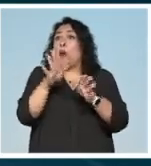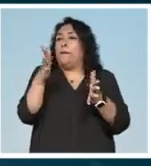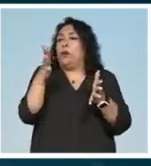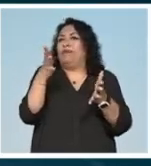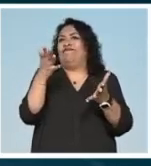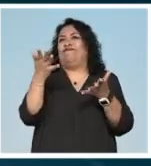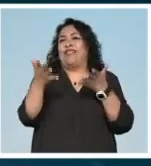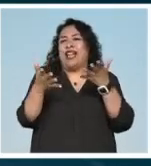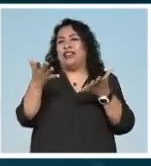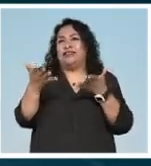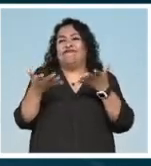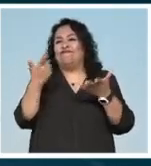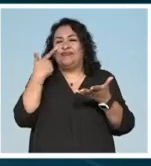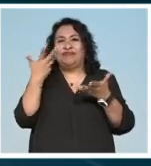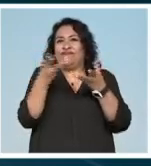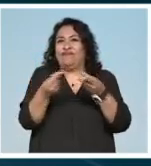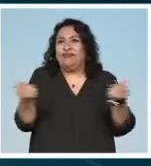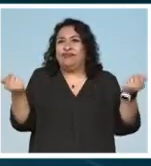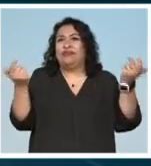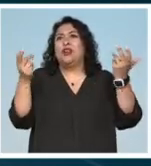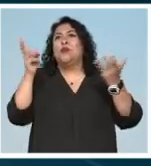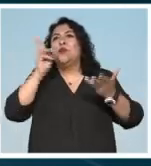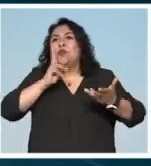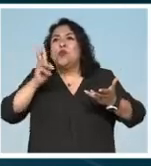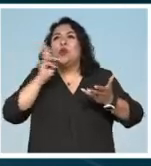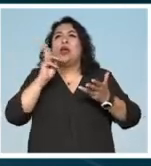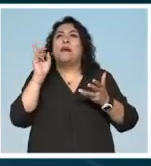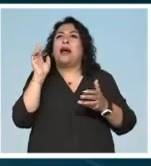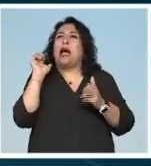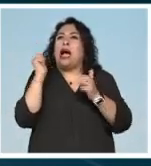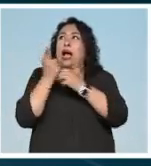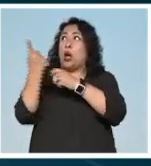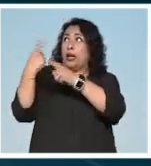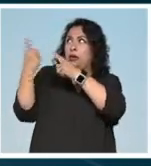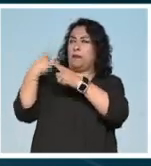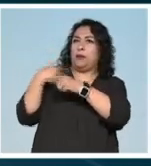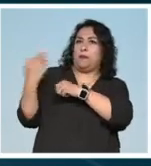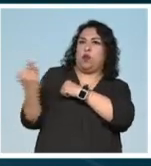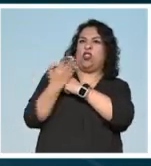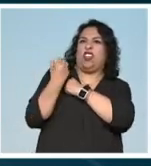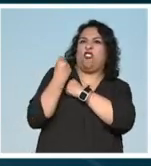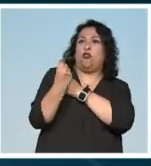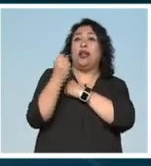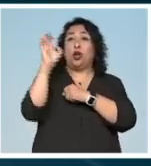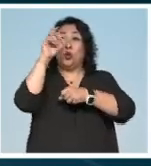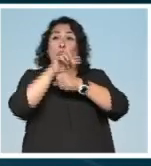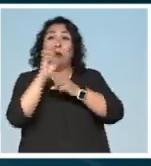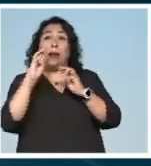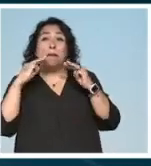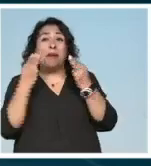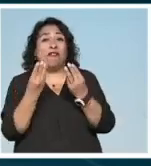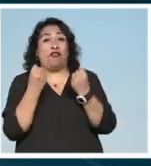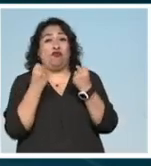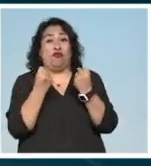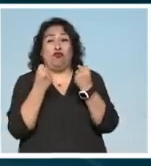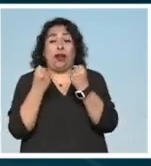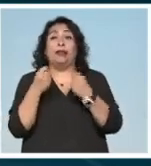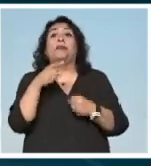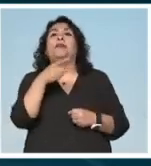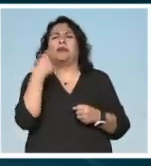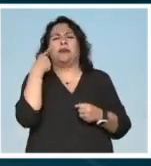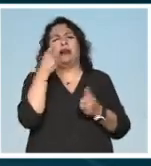una mediazione, trovare un potente che ti protegga. La cultura mafiosa è ancora profondamente egemone. A lo largo de la